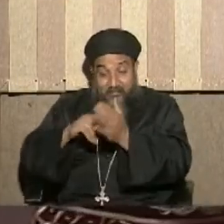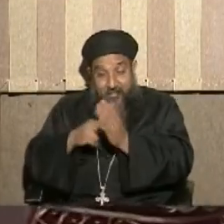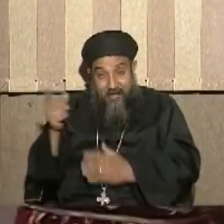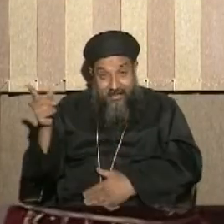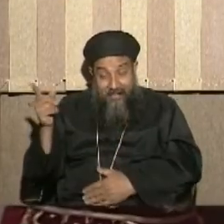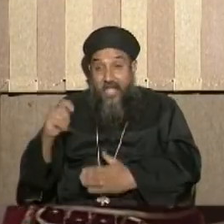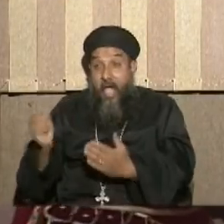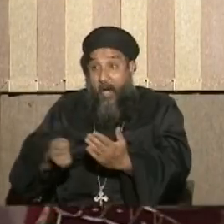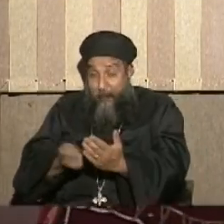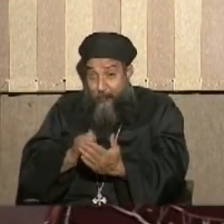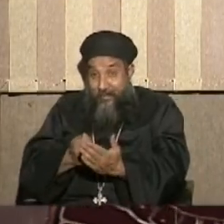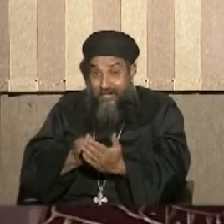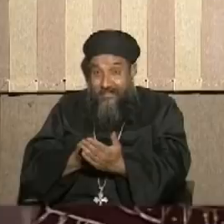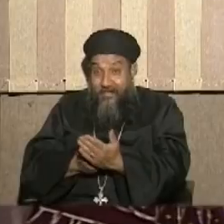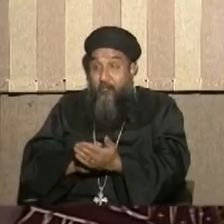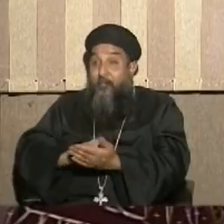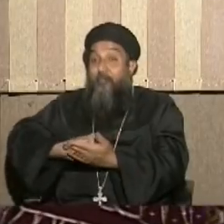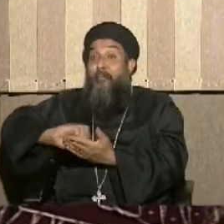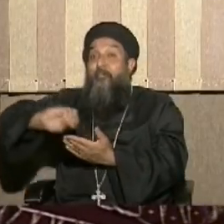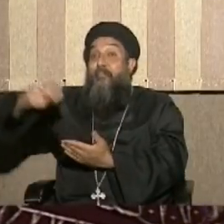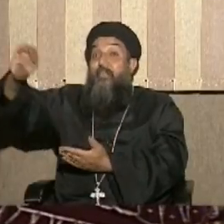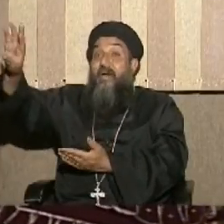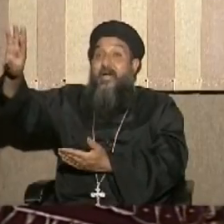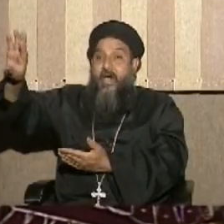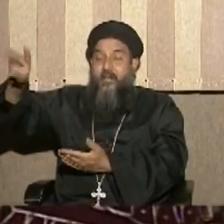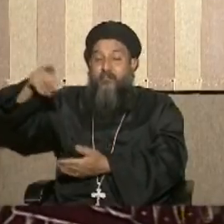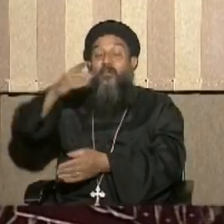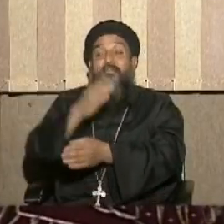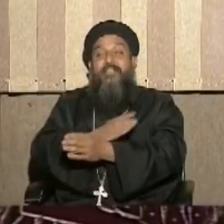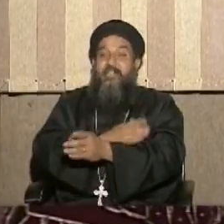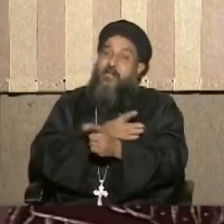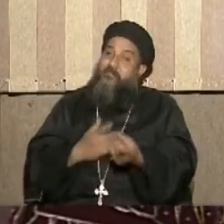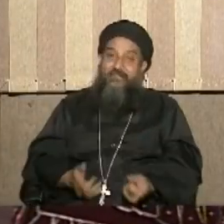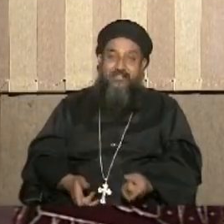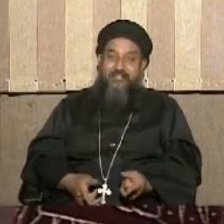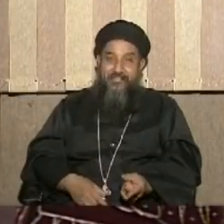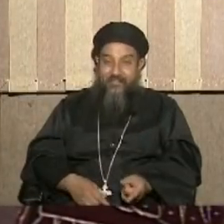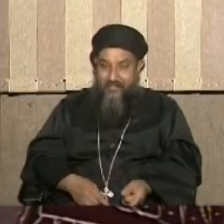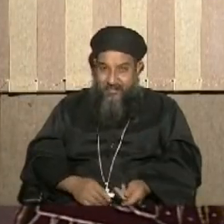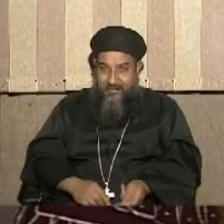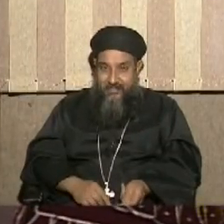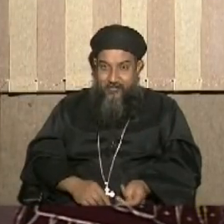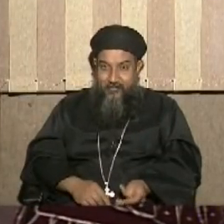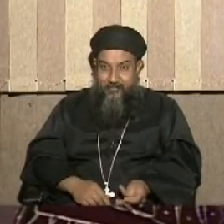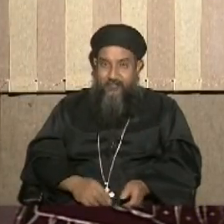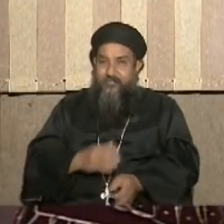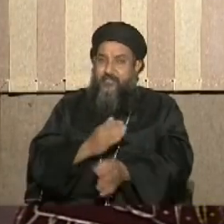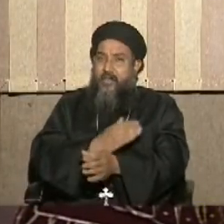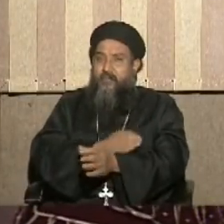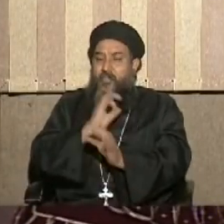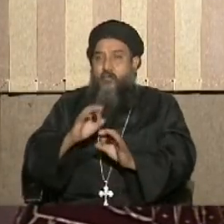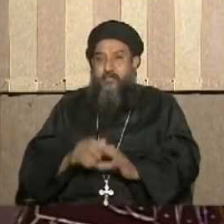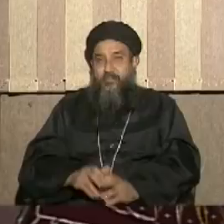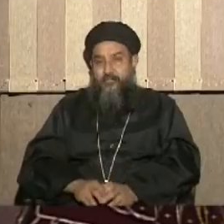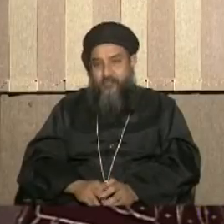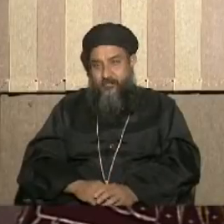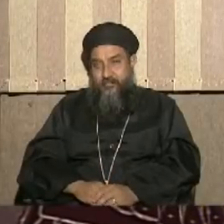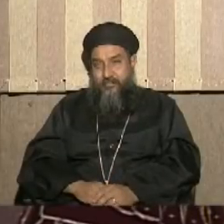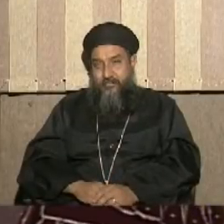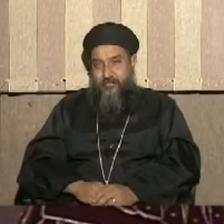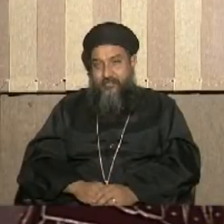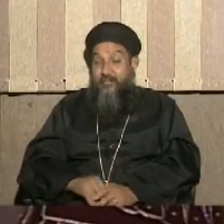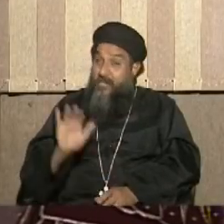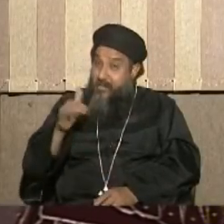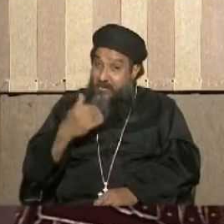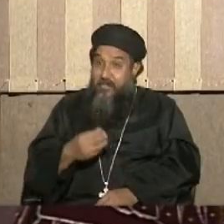يا هلا فيك، حقيقتك تعبت كتير في هالمشوار. يا وأي تعب.